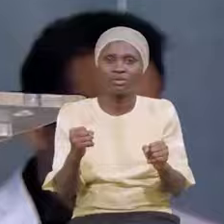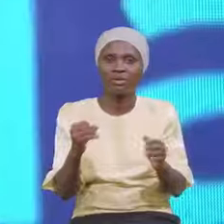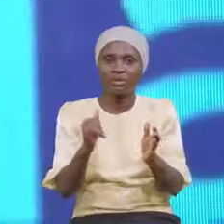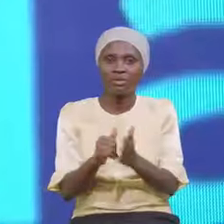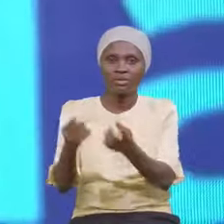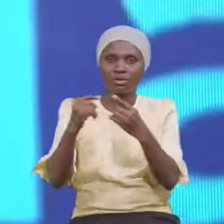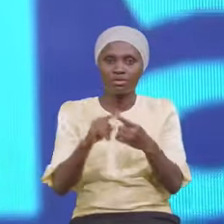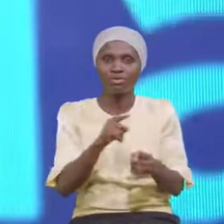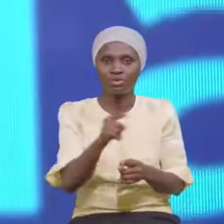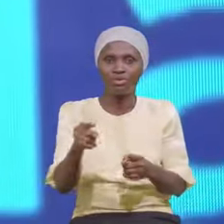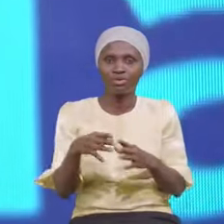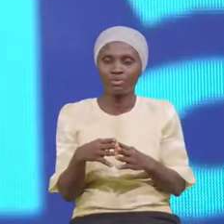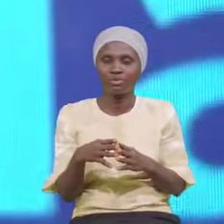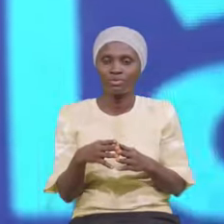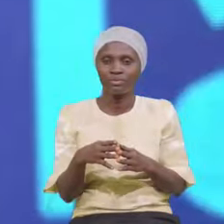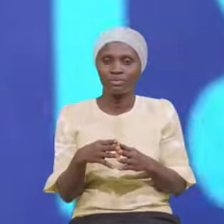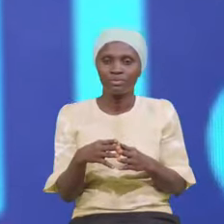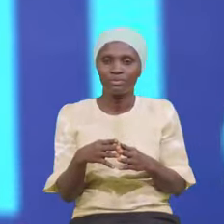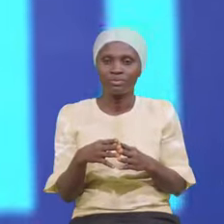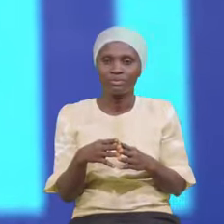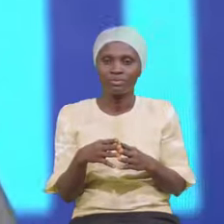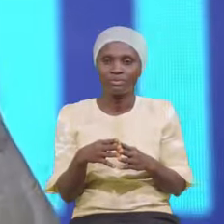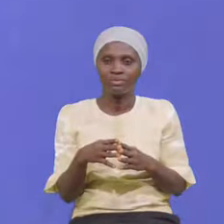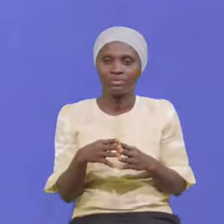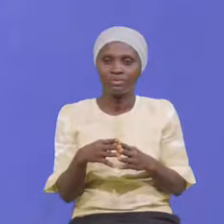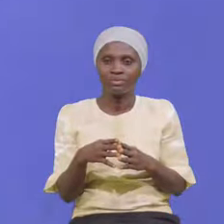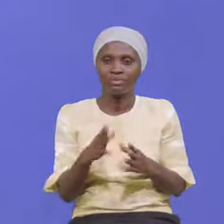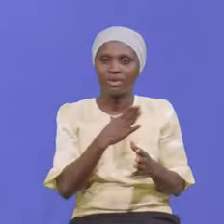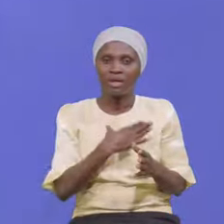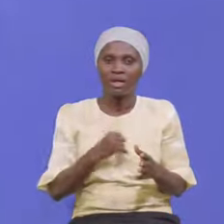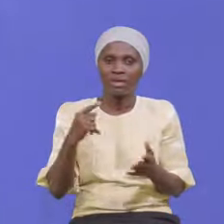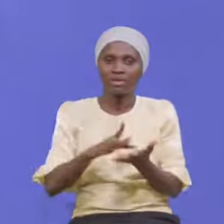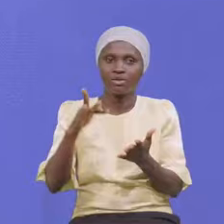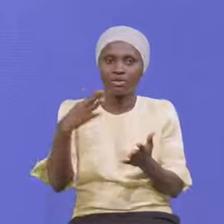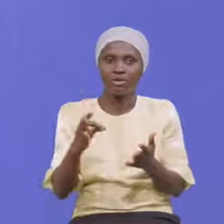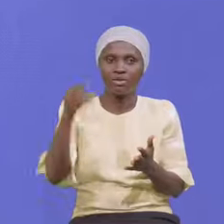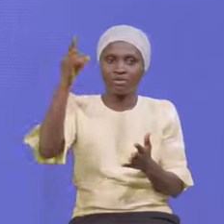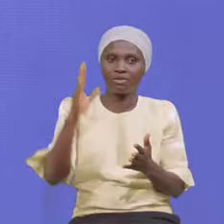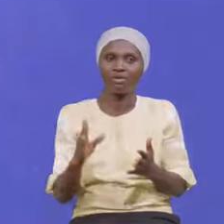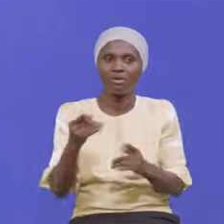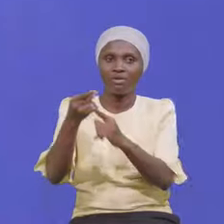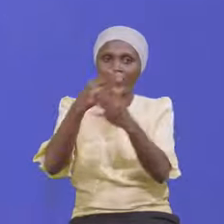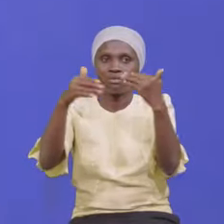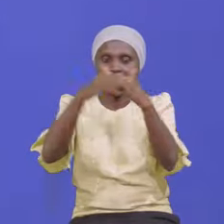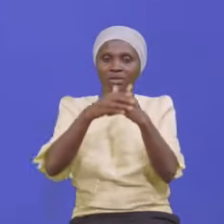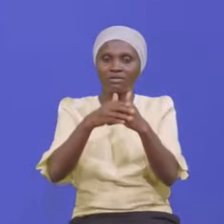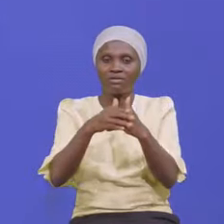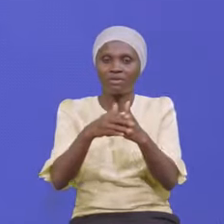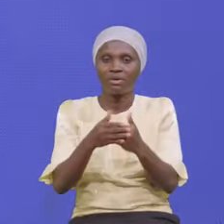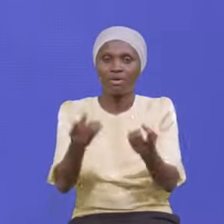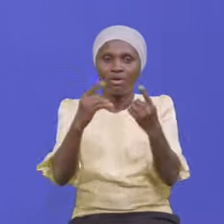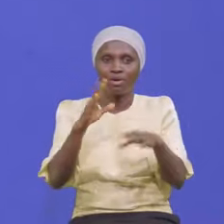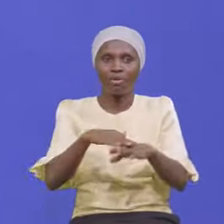he is lifted up. ఆయన పైకెత్తబడినప్పుడు విమోచనము యొద్దకు వచ్చును. And the glory of God from heaven coming upon your